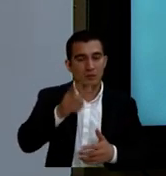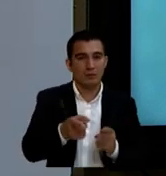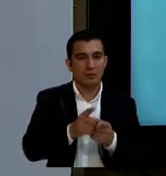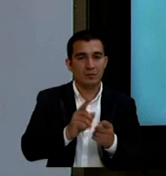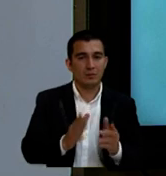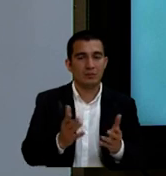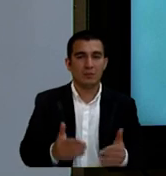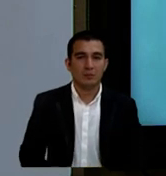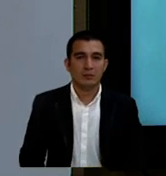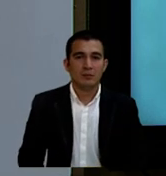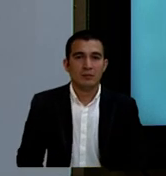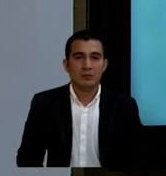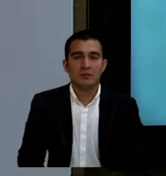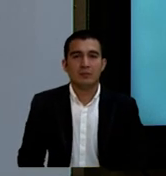aylanasiz.